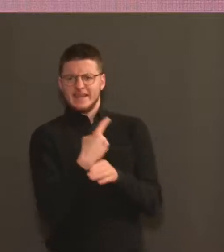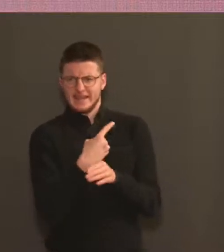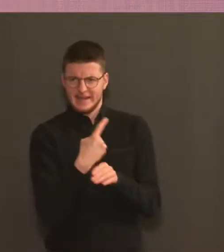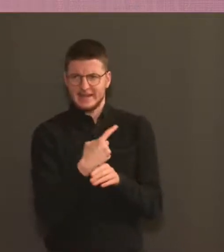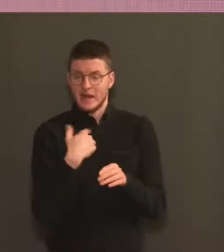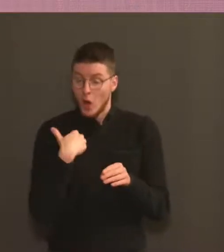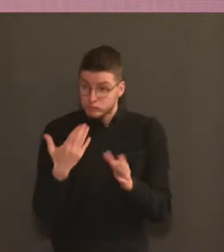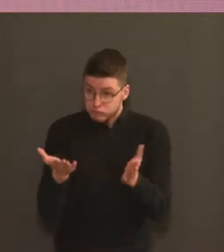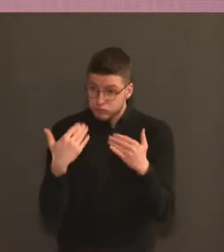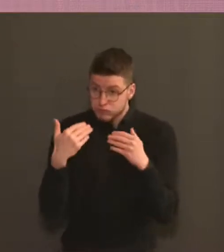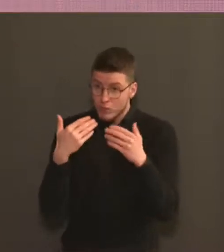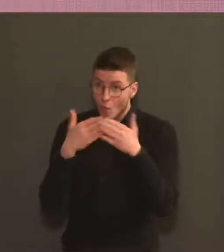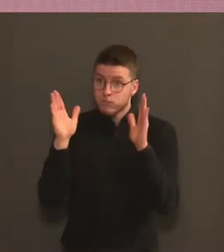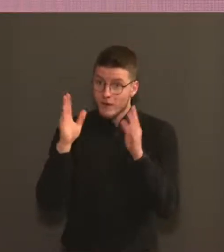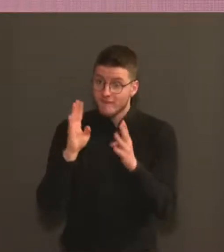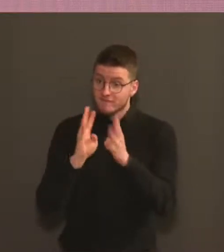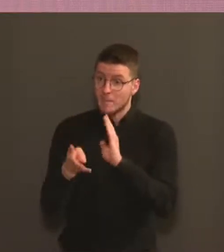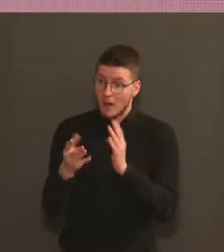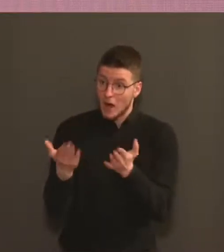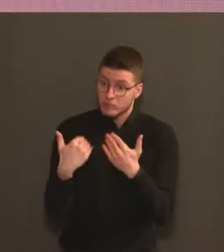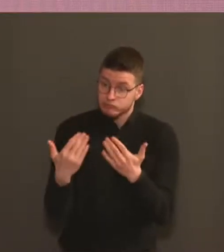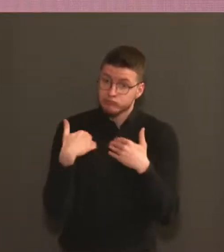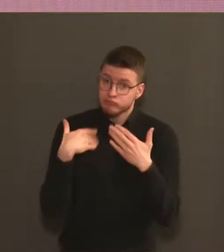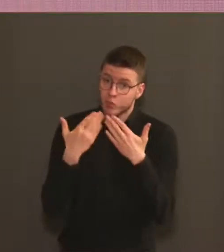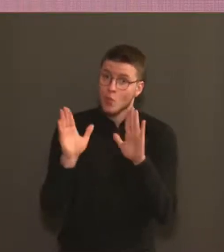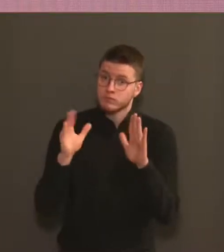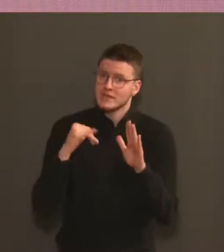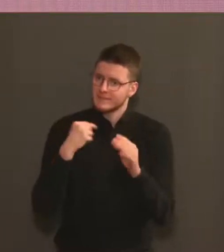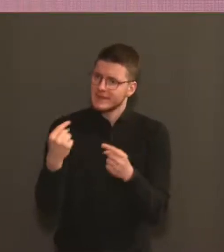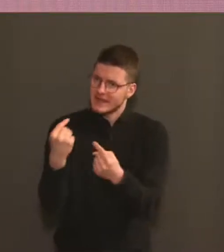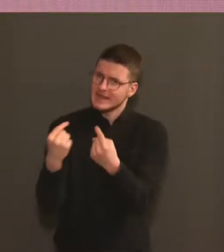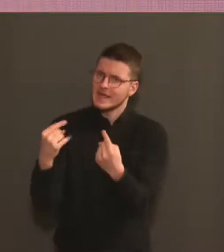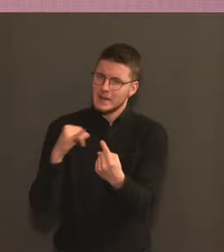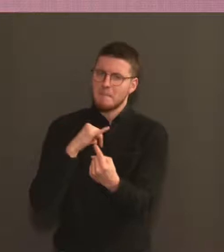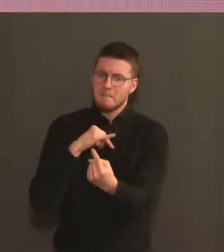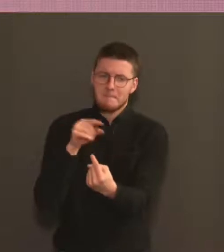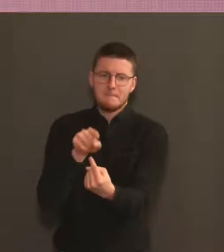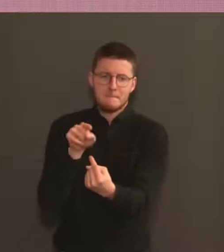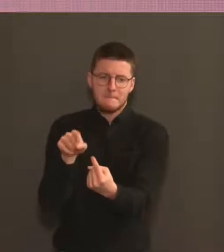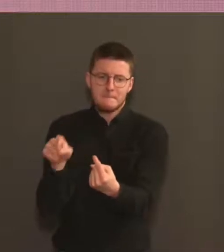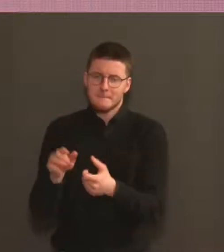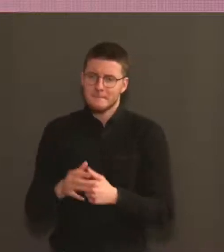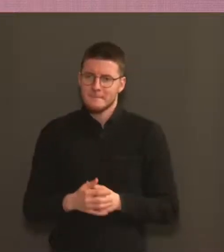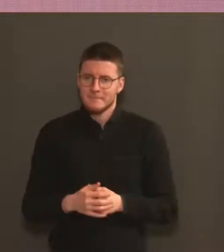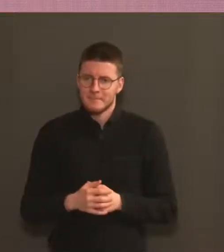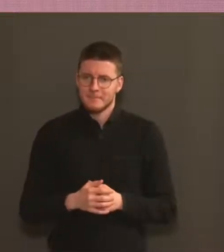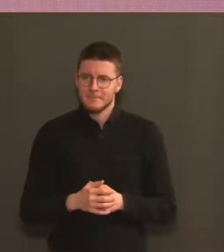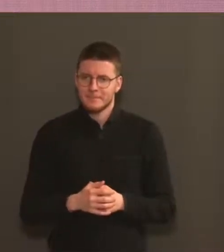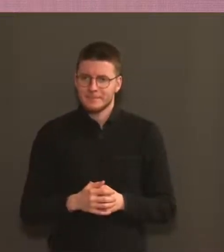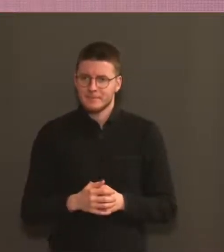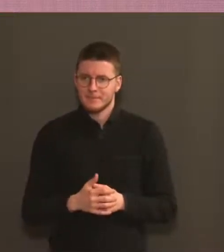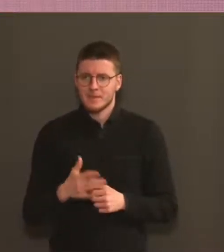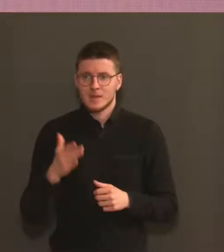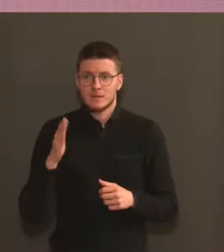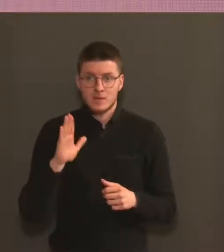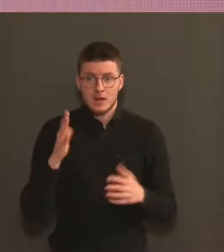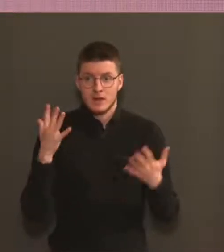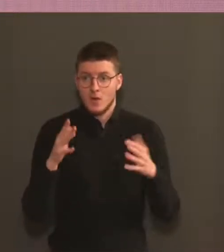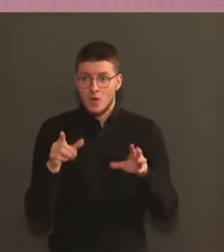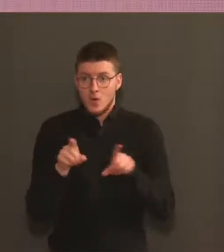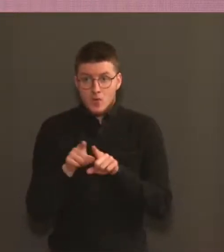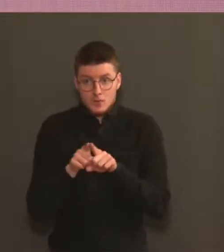feedback. Aan de andere kant hebben we te maken met een nooit eerder